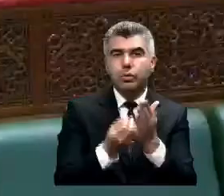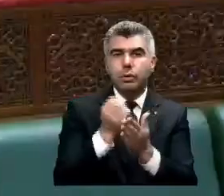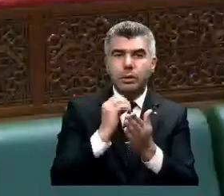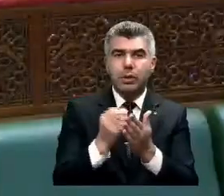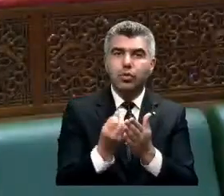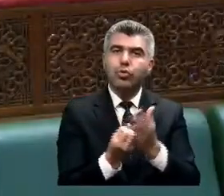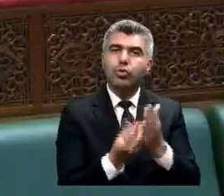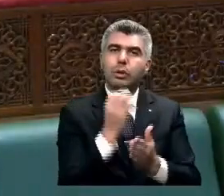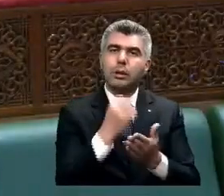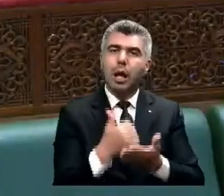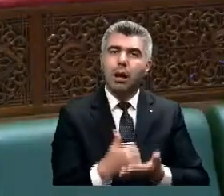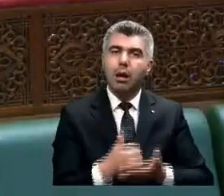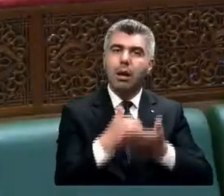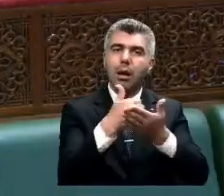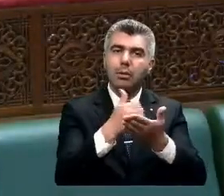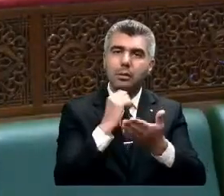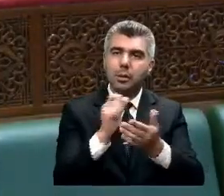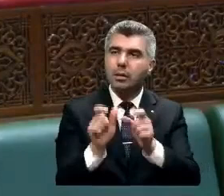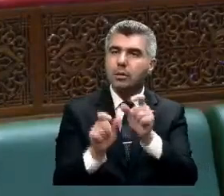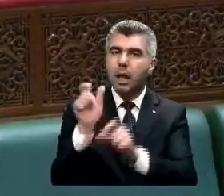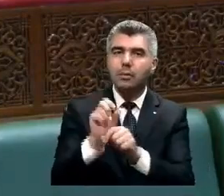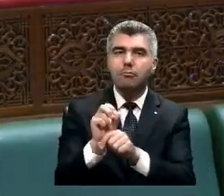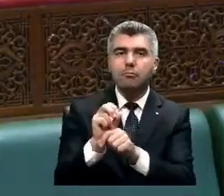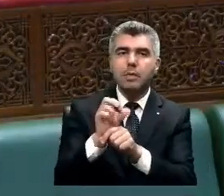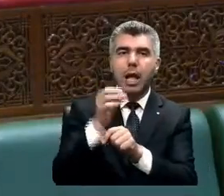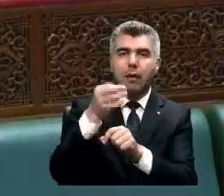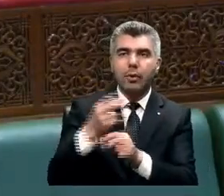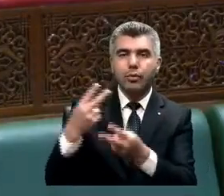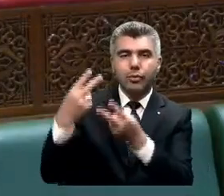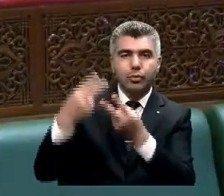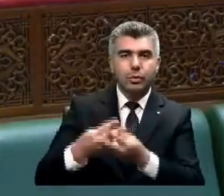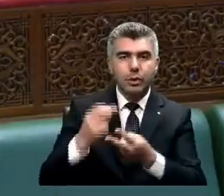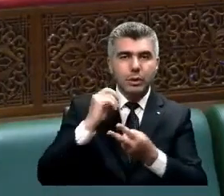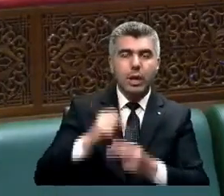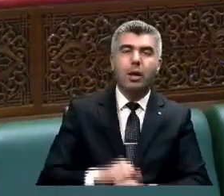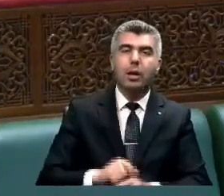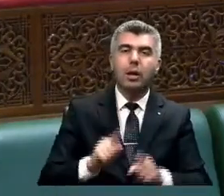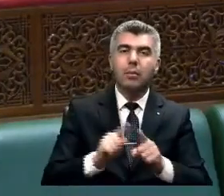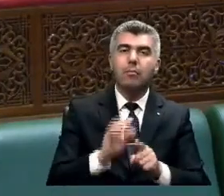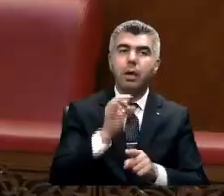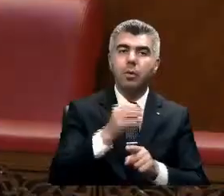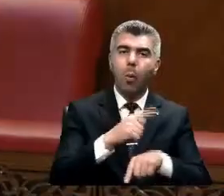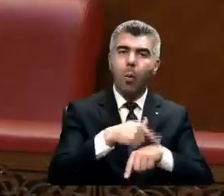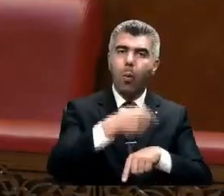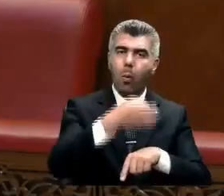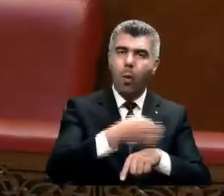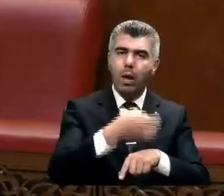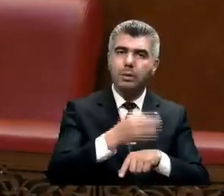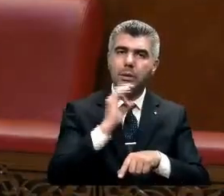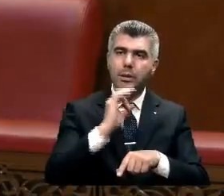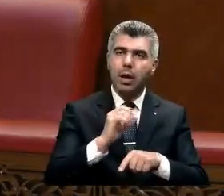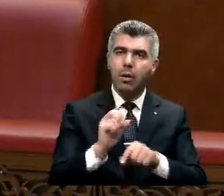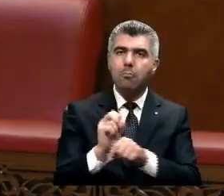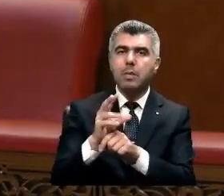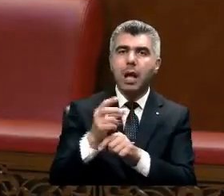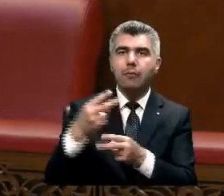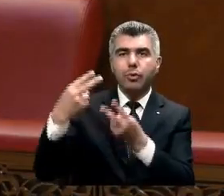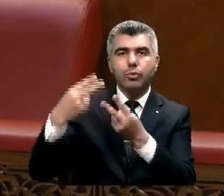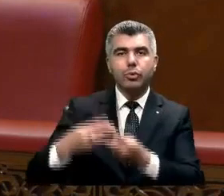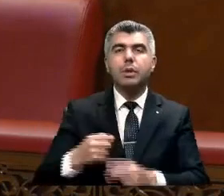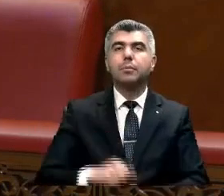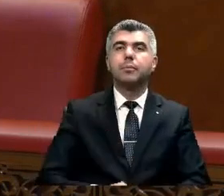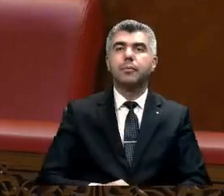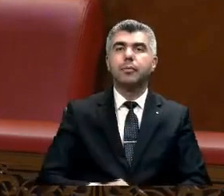جوده الخدمات وارضاء الزبون بشكل مستمر كما تهديفه الى التحكم في الوقت الذي يقضيه المسافرون عند الوصول